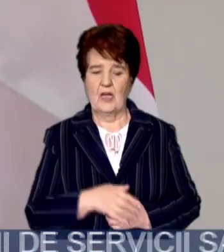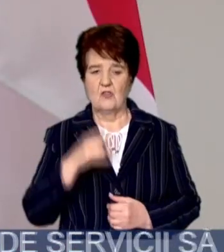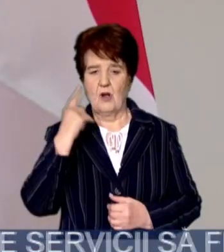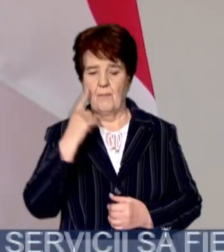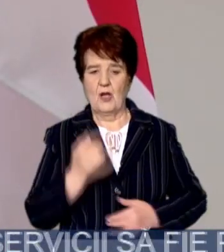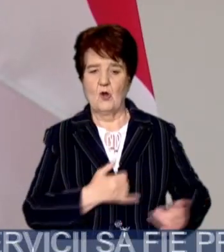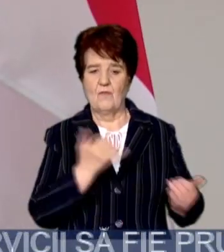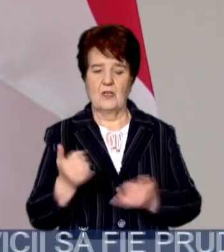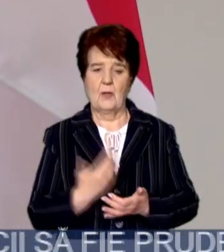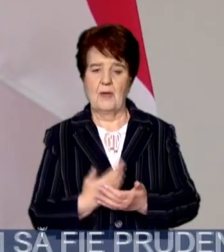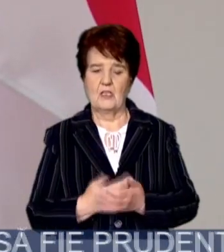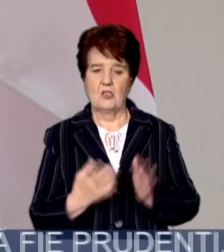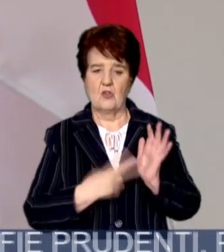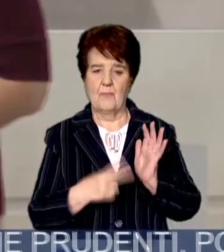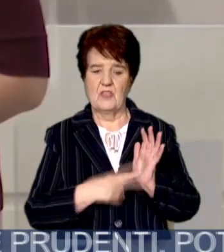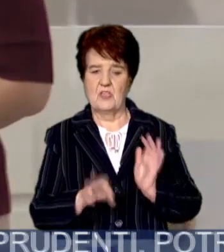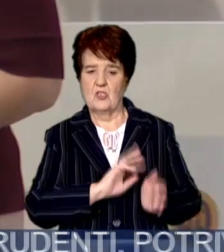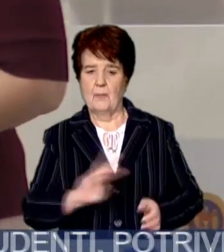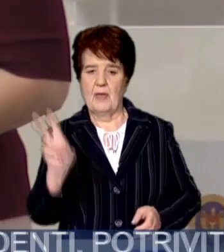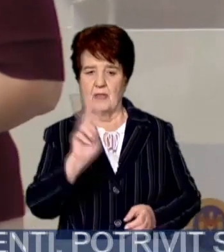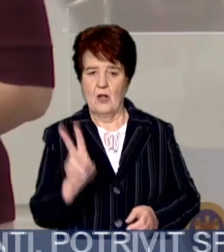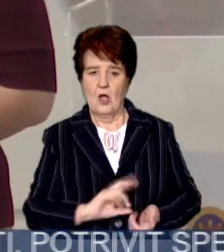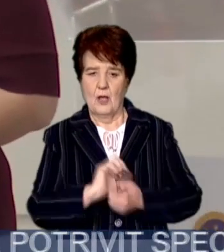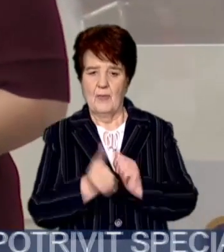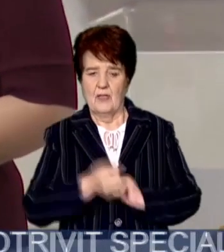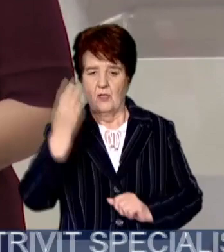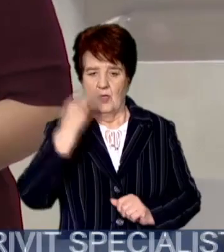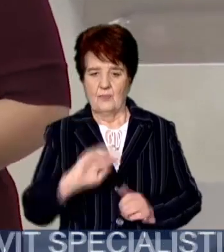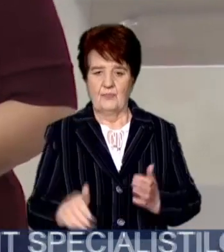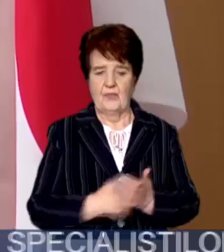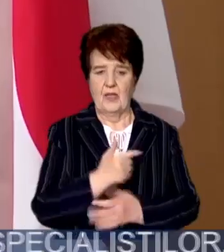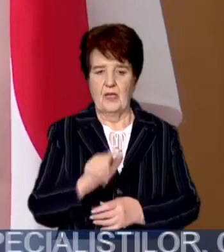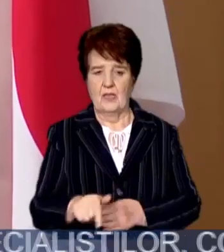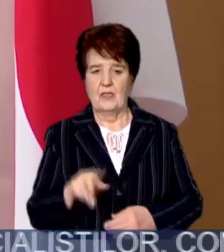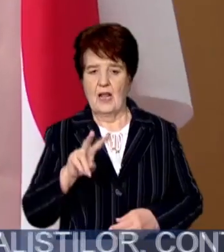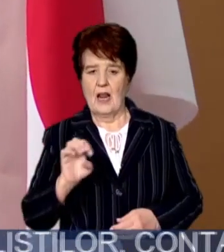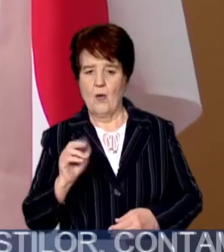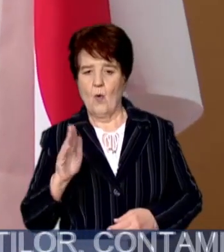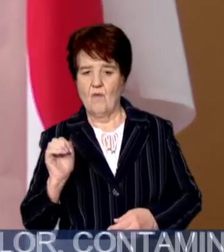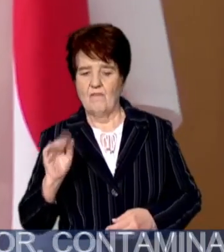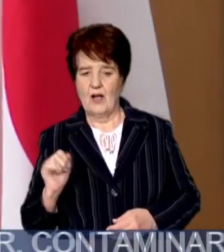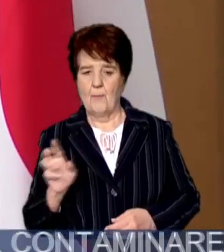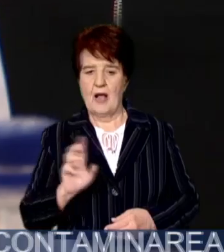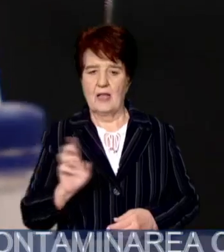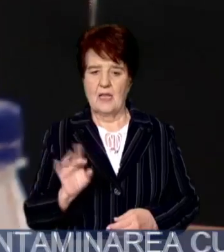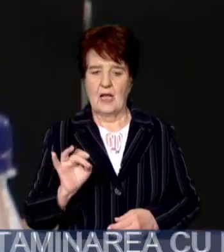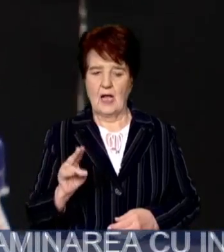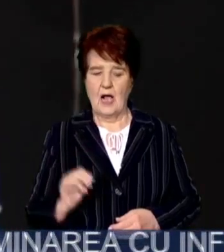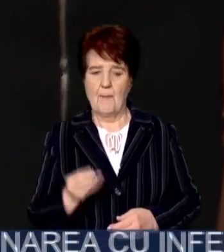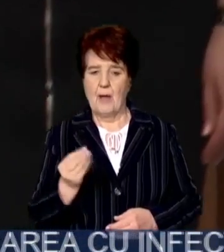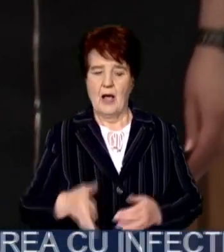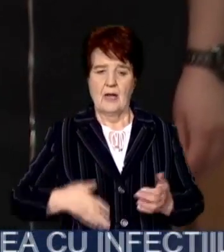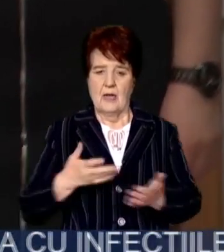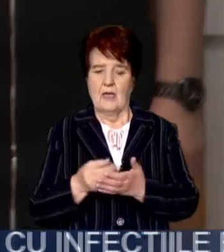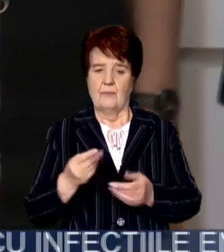Japonia a oferit aproximativ 70.000 de dolari pentru modernizarea centrelor de sănătate din Leova și Bardar. Banii au fost alocați pentru